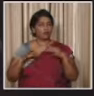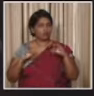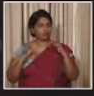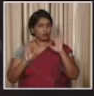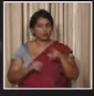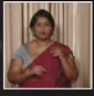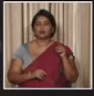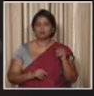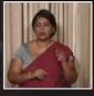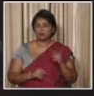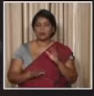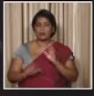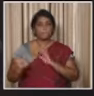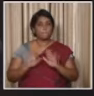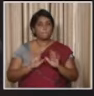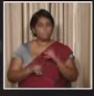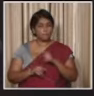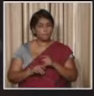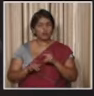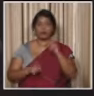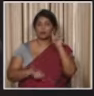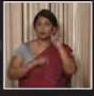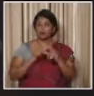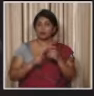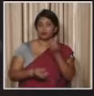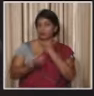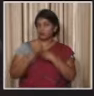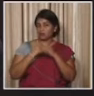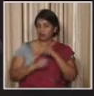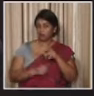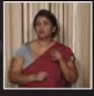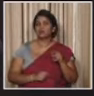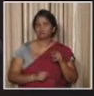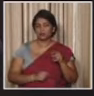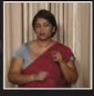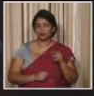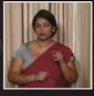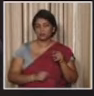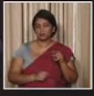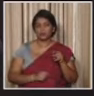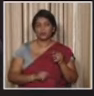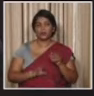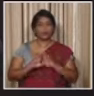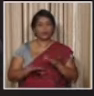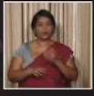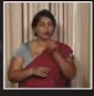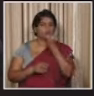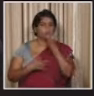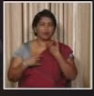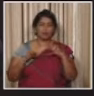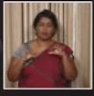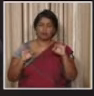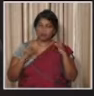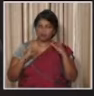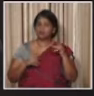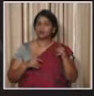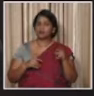pelenakota, palakayan niladharayen poshanaya wenakota. Daruwan manda poshanayen